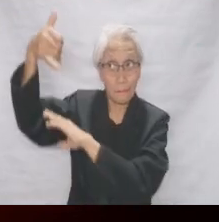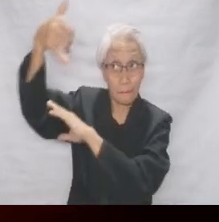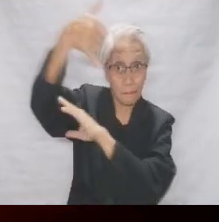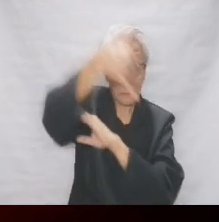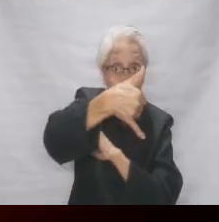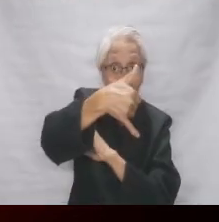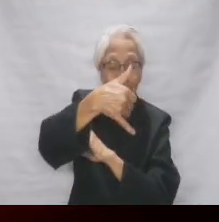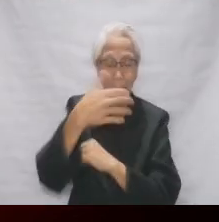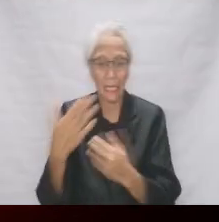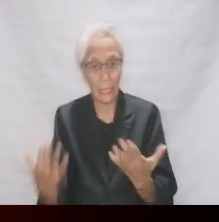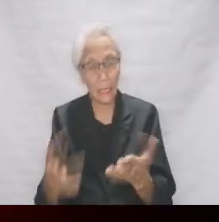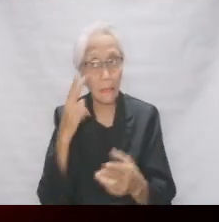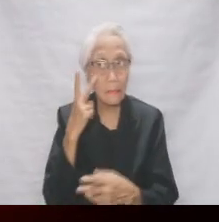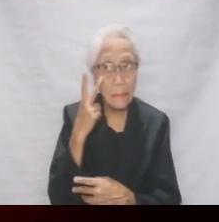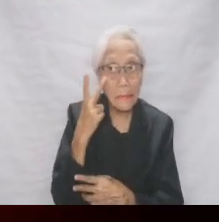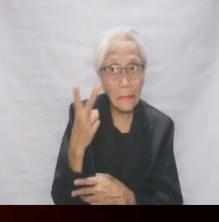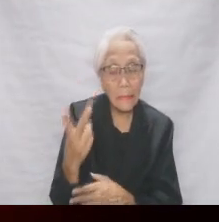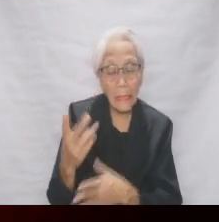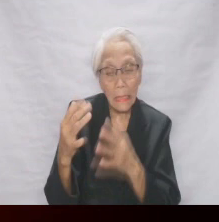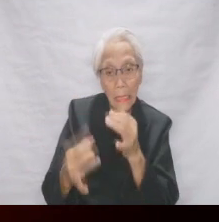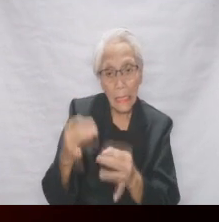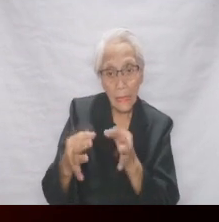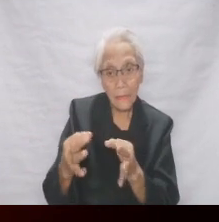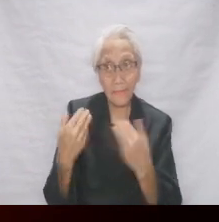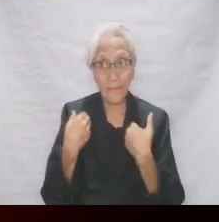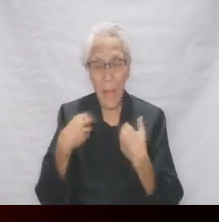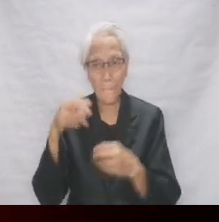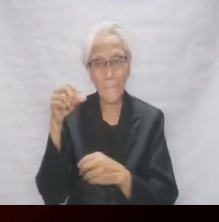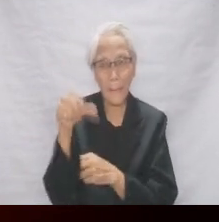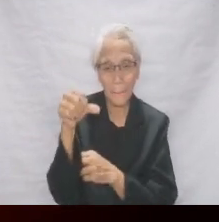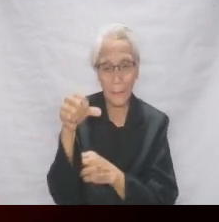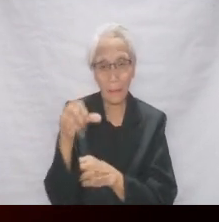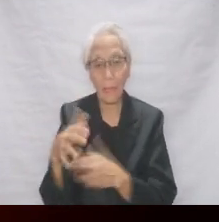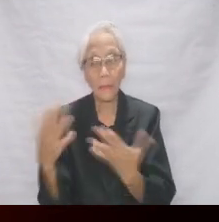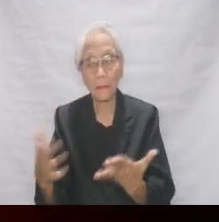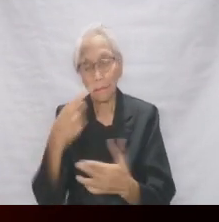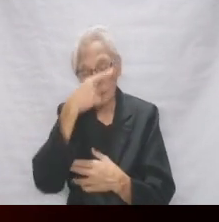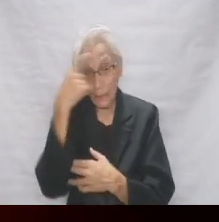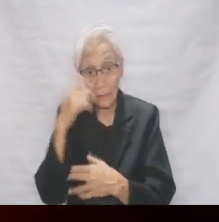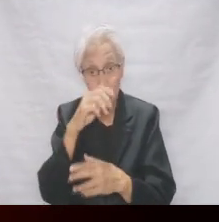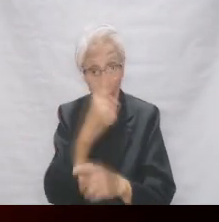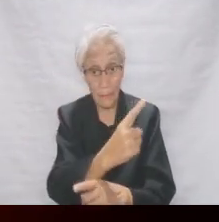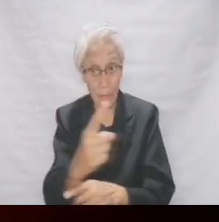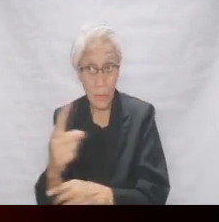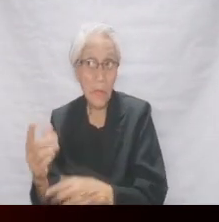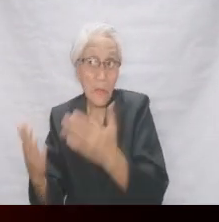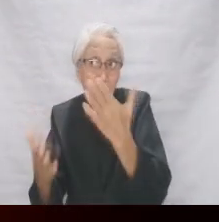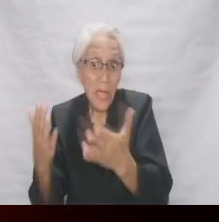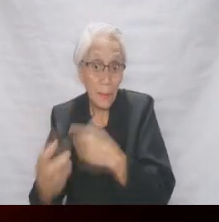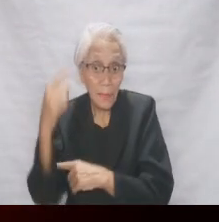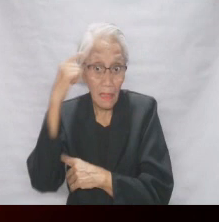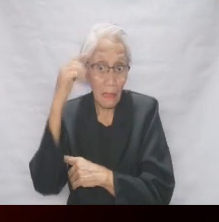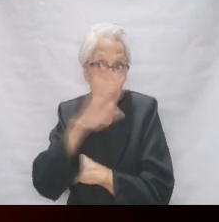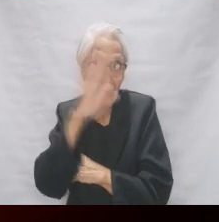We set up a hidden camera experiment to see if this woman would stand up at the sound of this tone, simply because everyone else